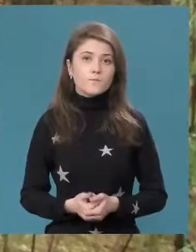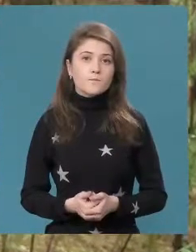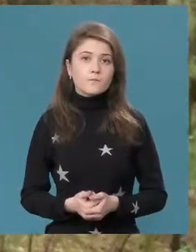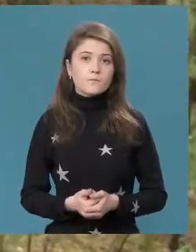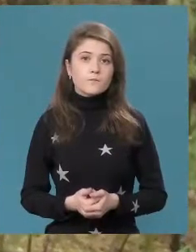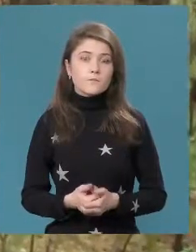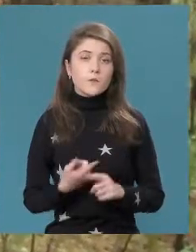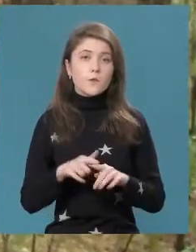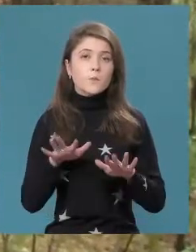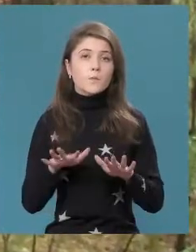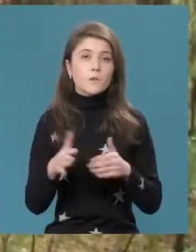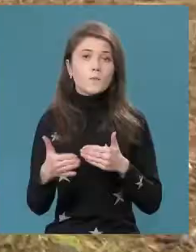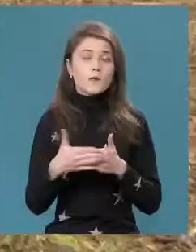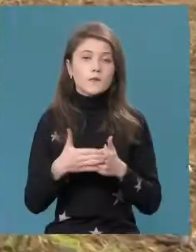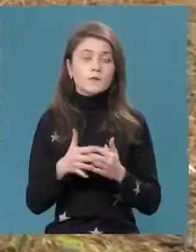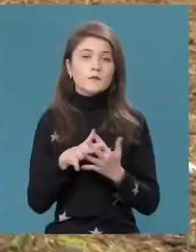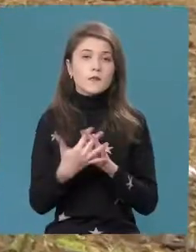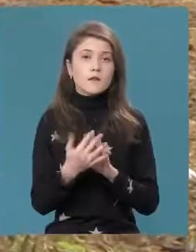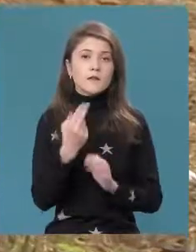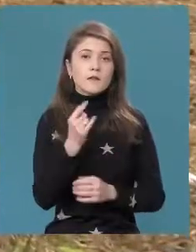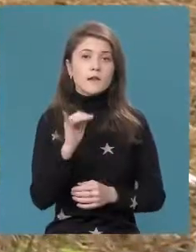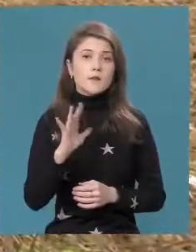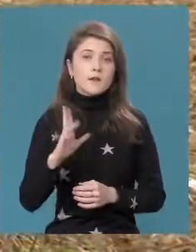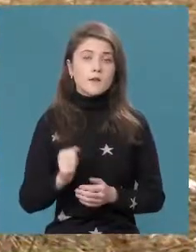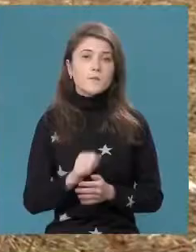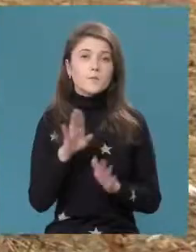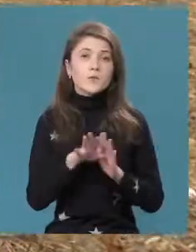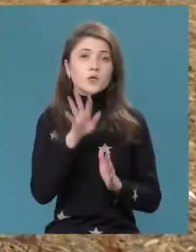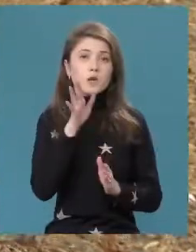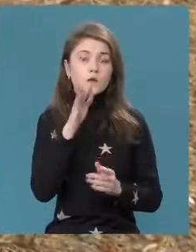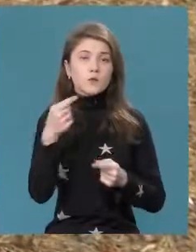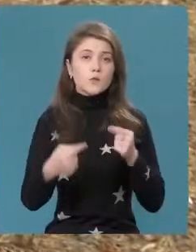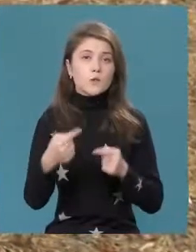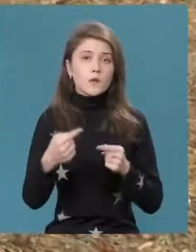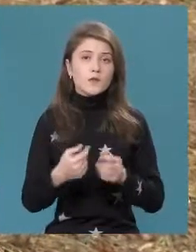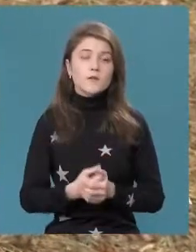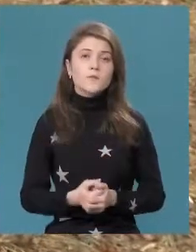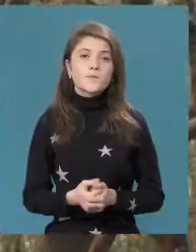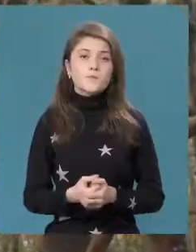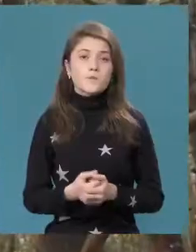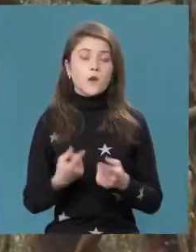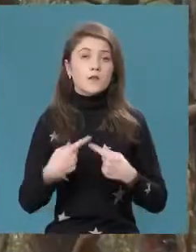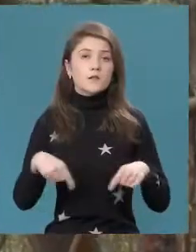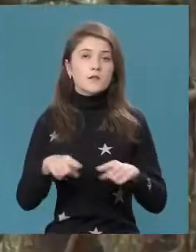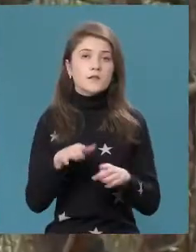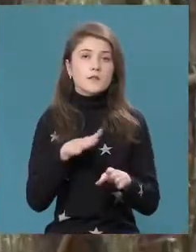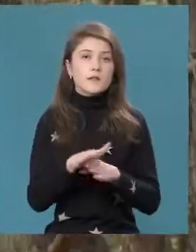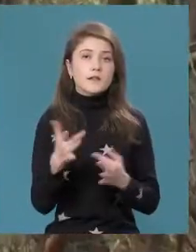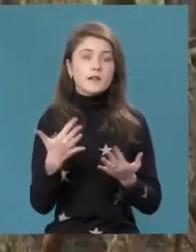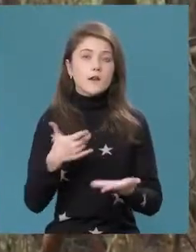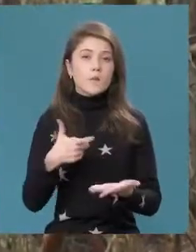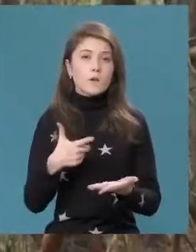масиві поблизу села Царівка Коростишівського району. Під час суперечки керівник мисливської громадської організації здійснив кілька пострілів